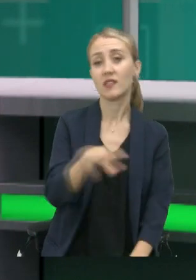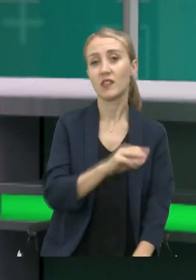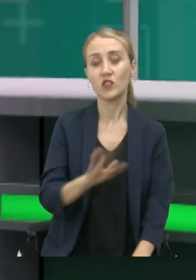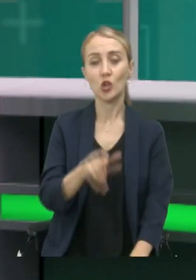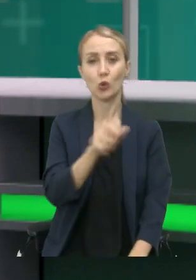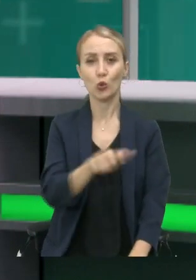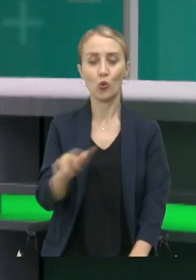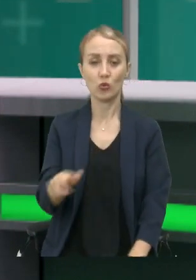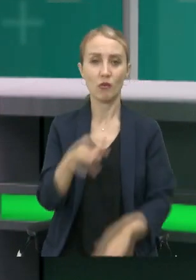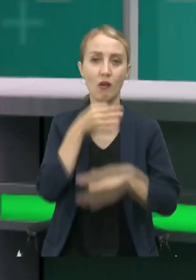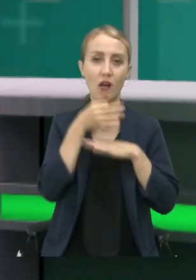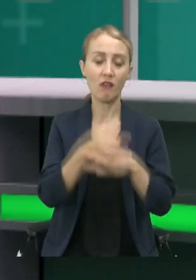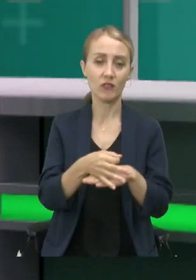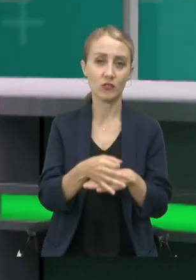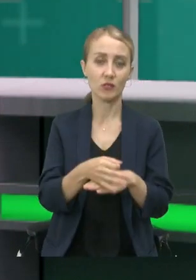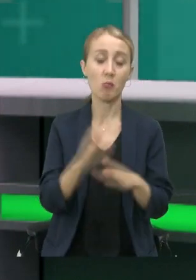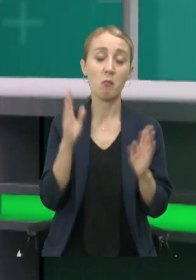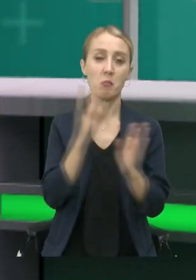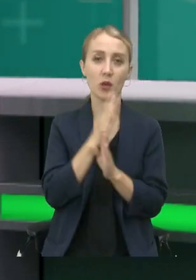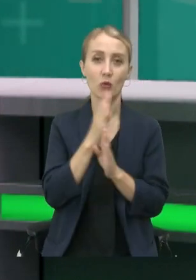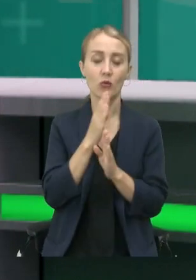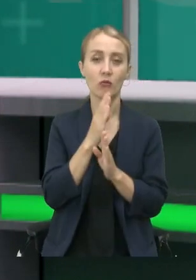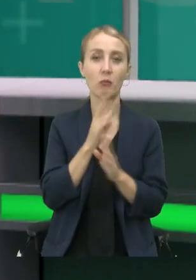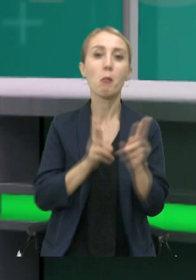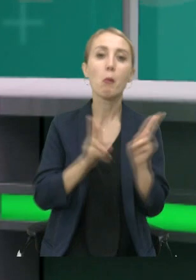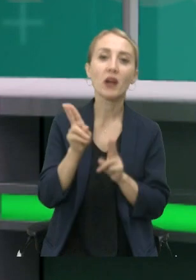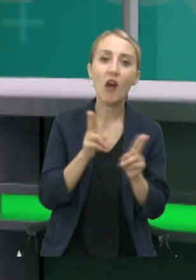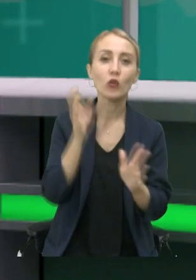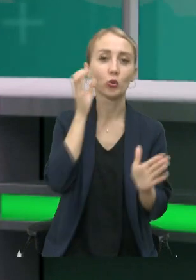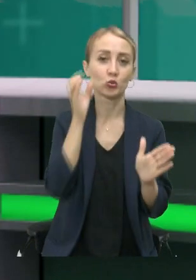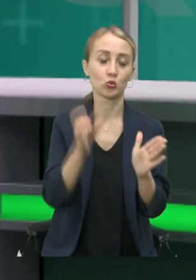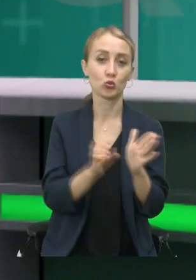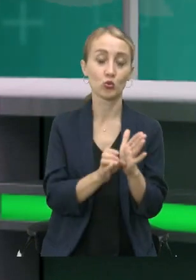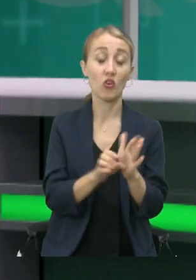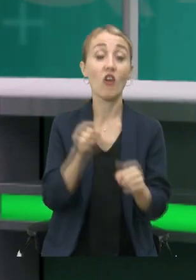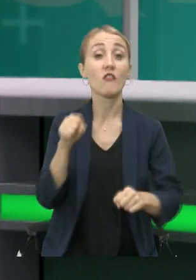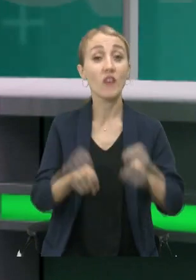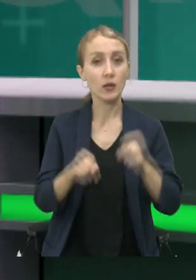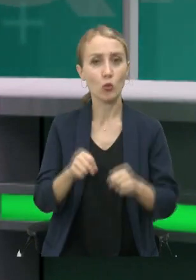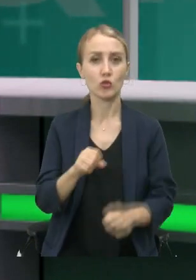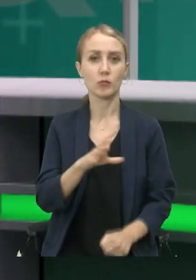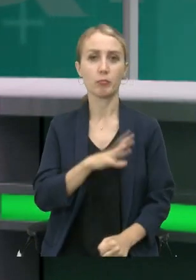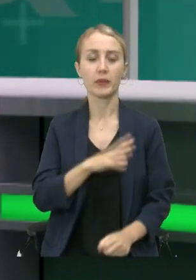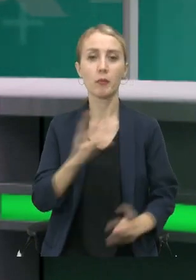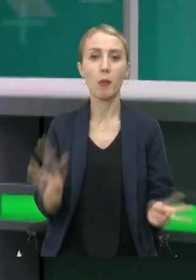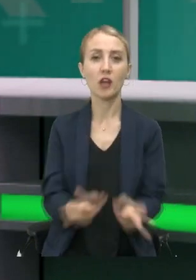ответственно ведут себя на природе и следуют установленным правилам вследствие чего могут возникнуть